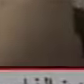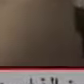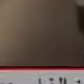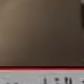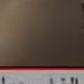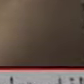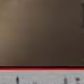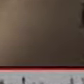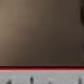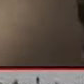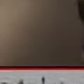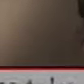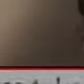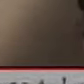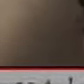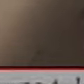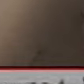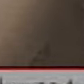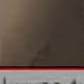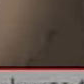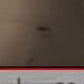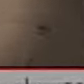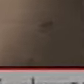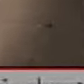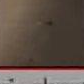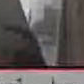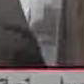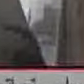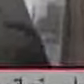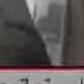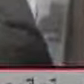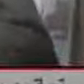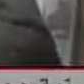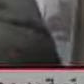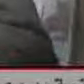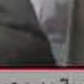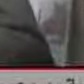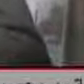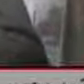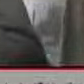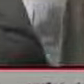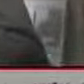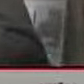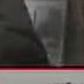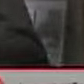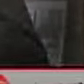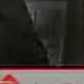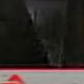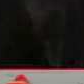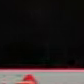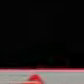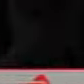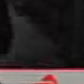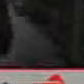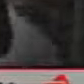حالنا، بتاخدنا غدر على اخوانا ويا لم اللي جرالنا.